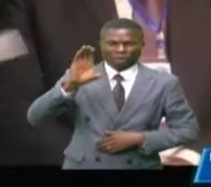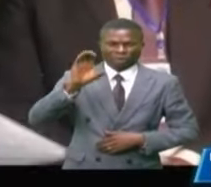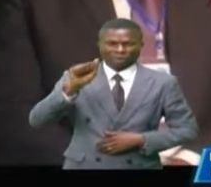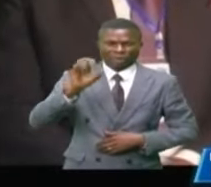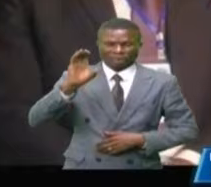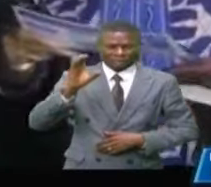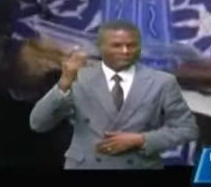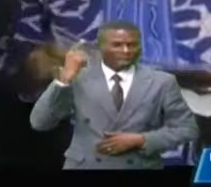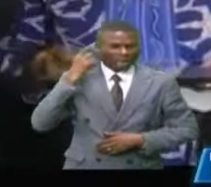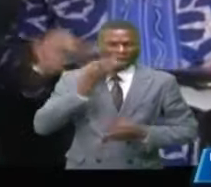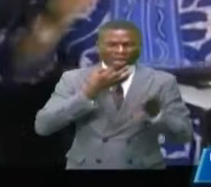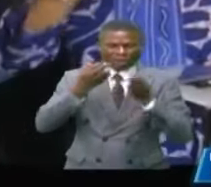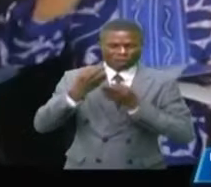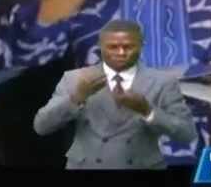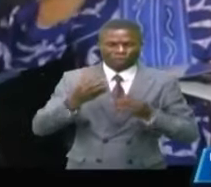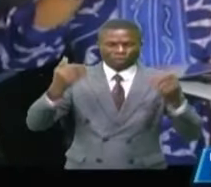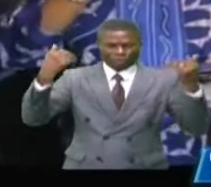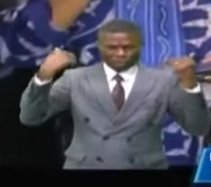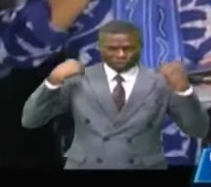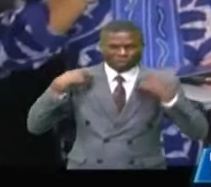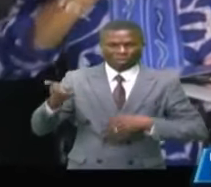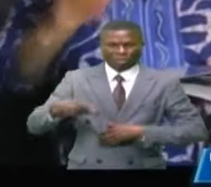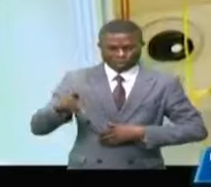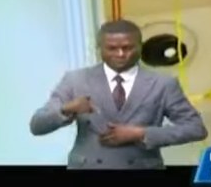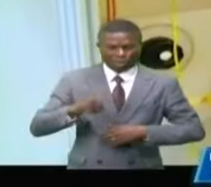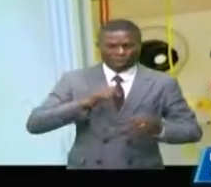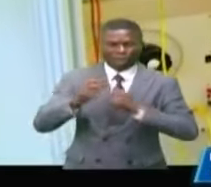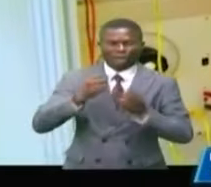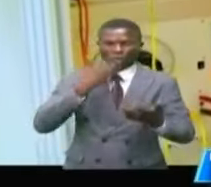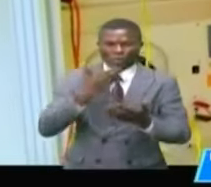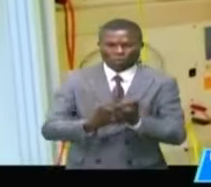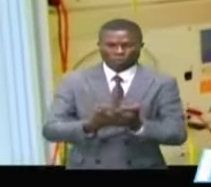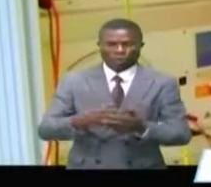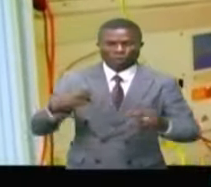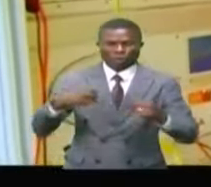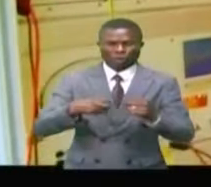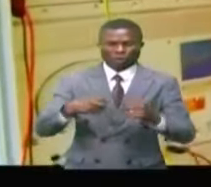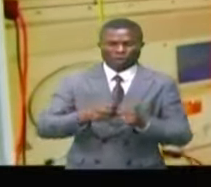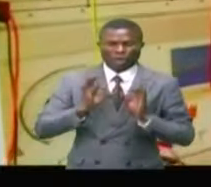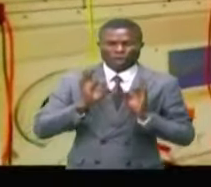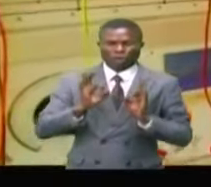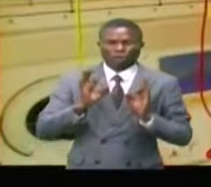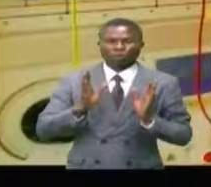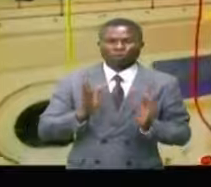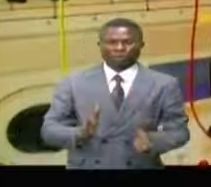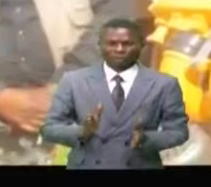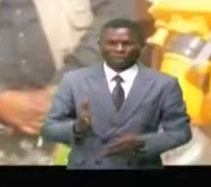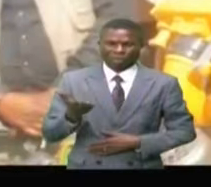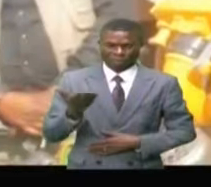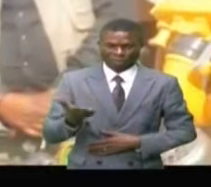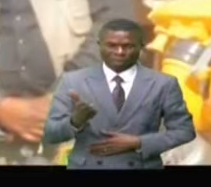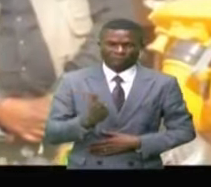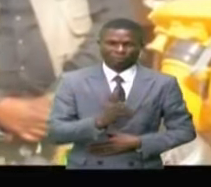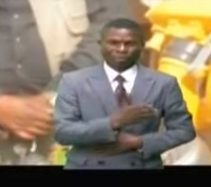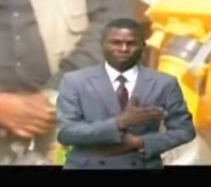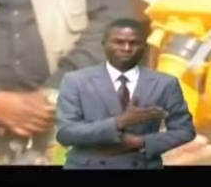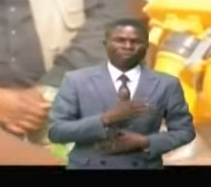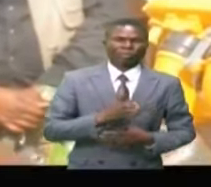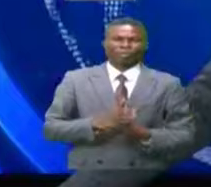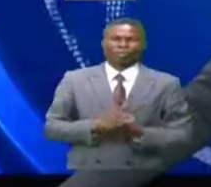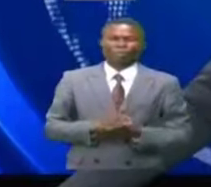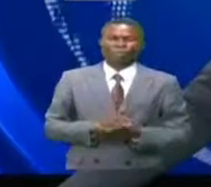explications du directeur provincial Joël Mokomba sur les énergies renouvelables et autres expositions.